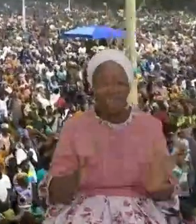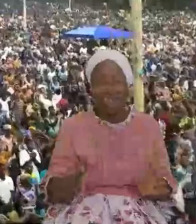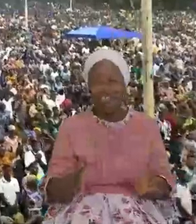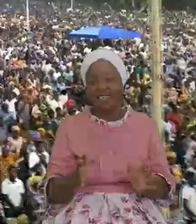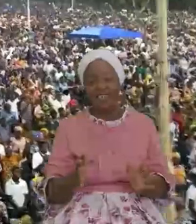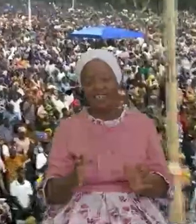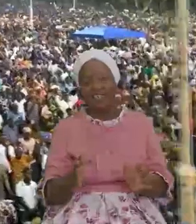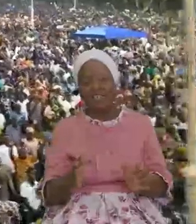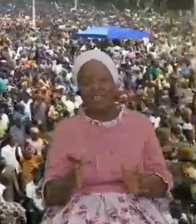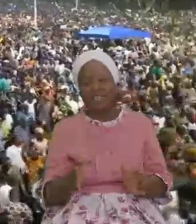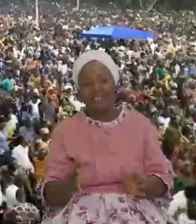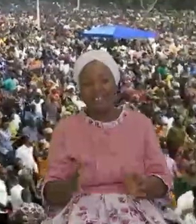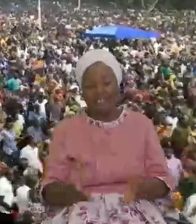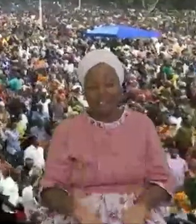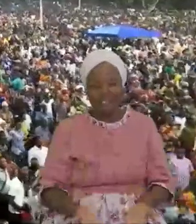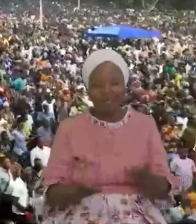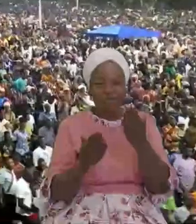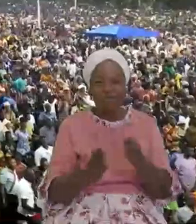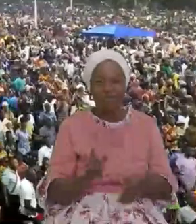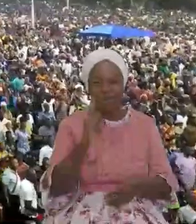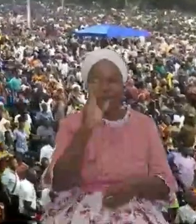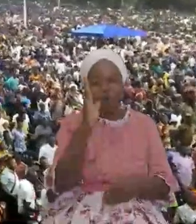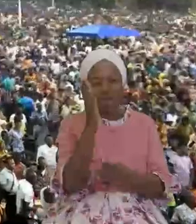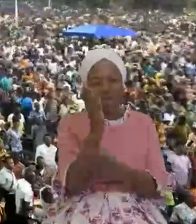Dernier amen et c'est terminé.